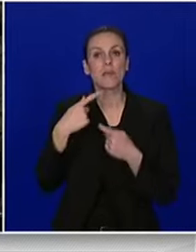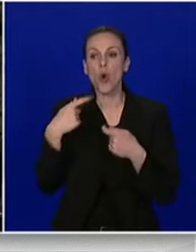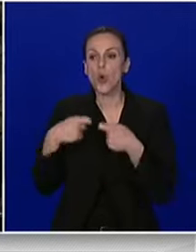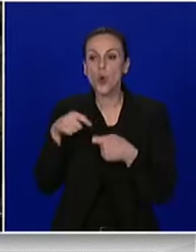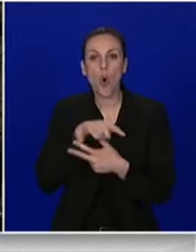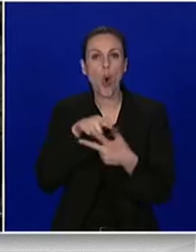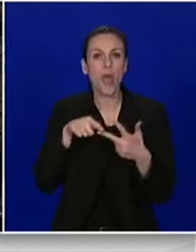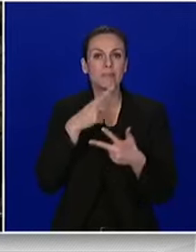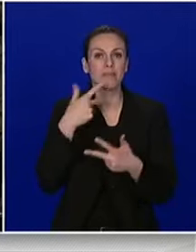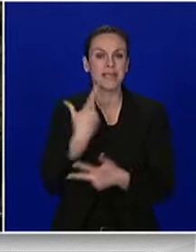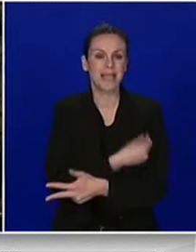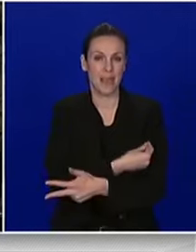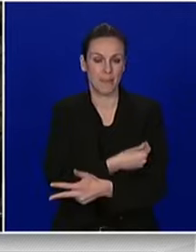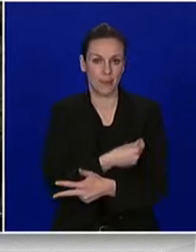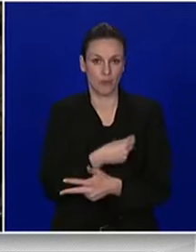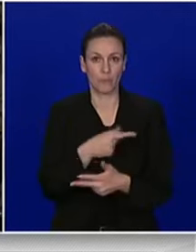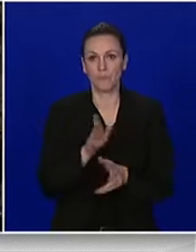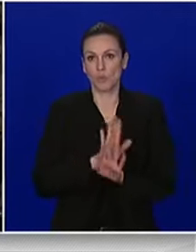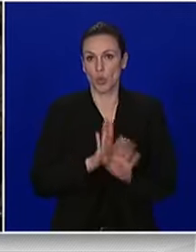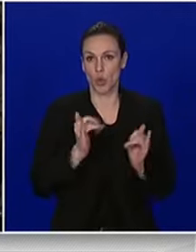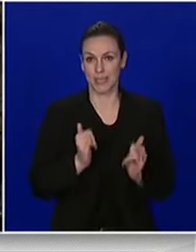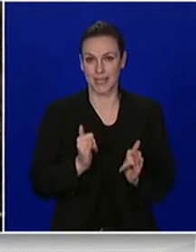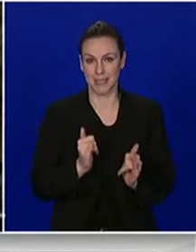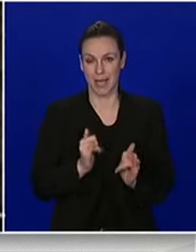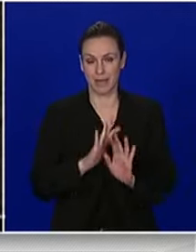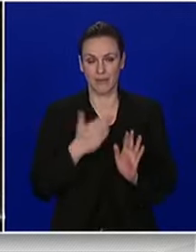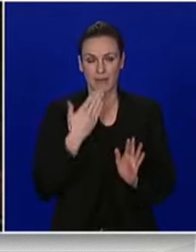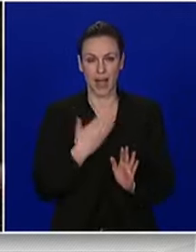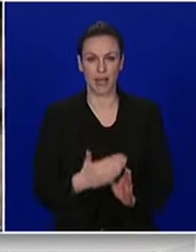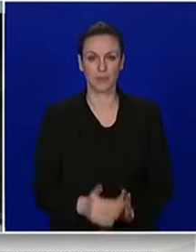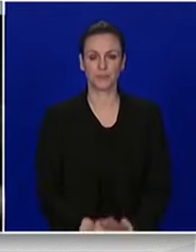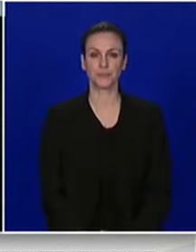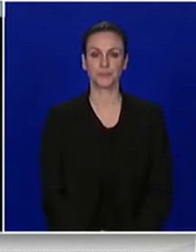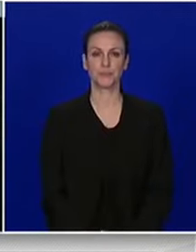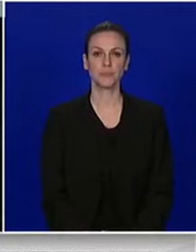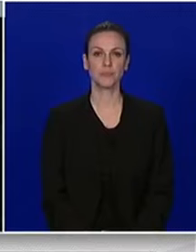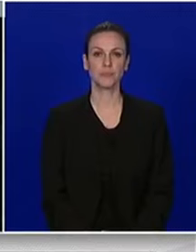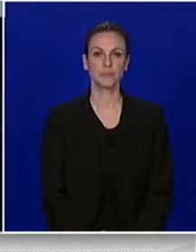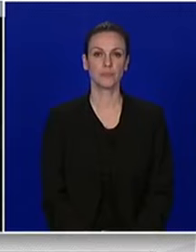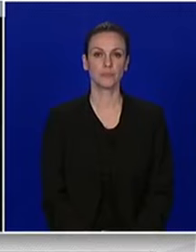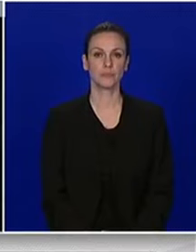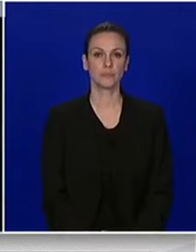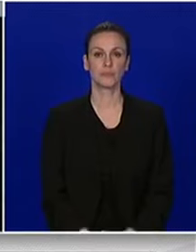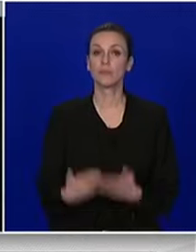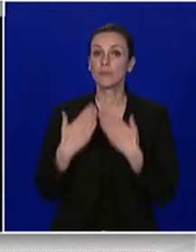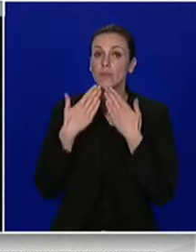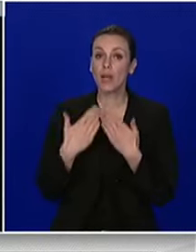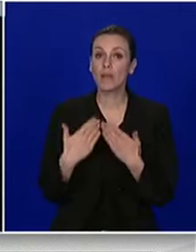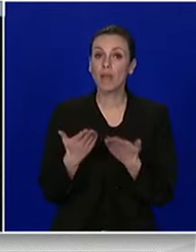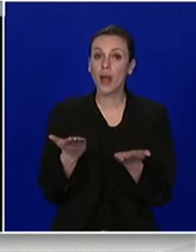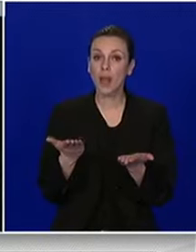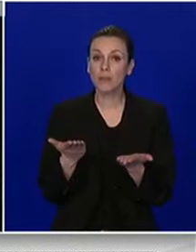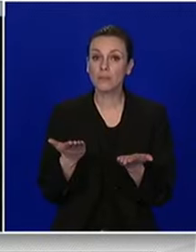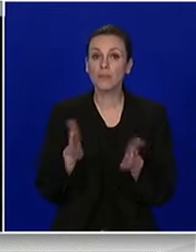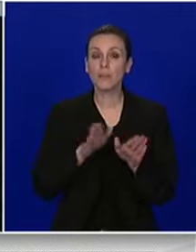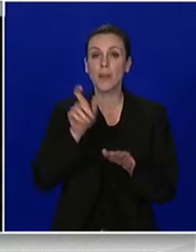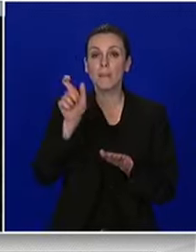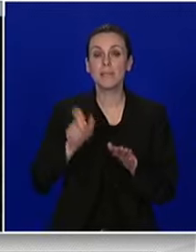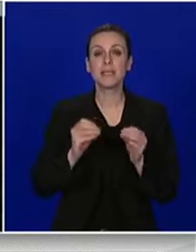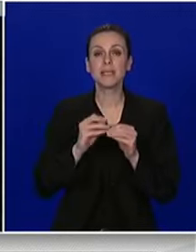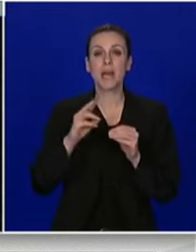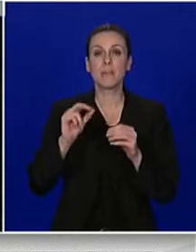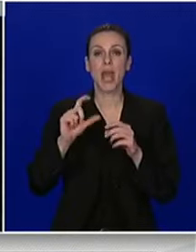cjepivu radi. Evo, toliko za sada. Hvala. Hvala lijepo. Evo, ministar